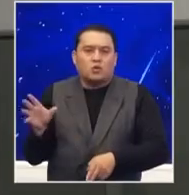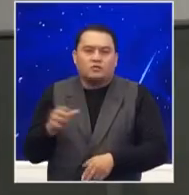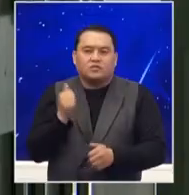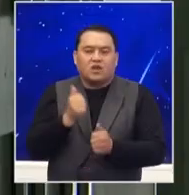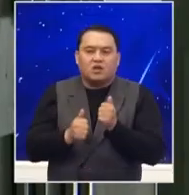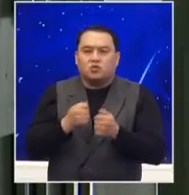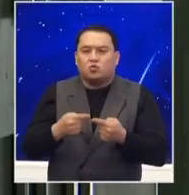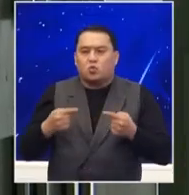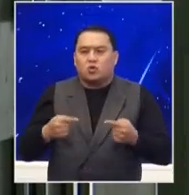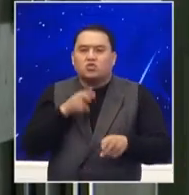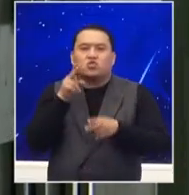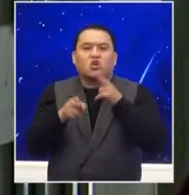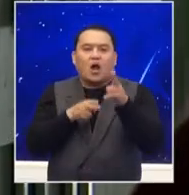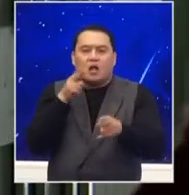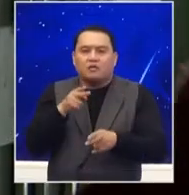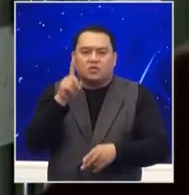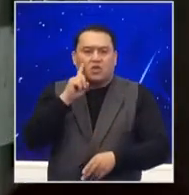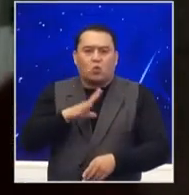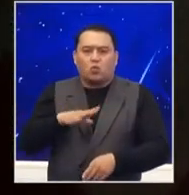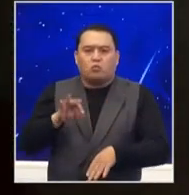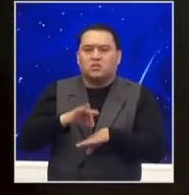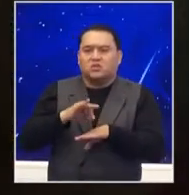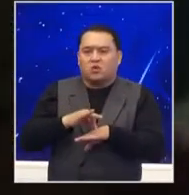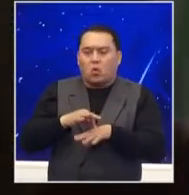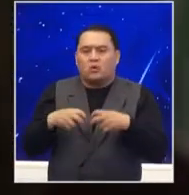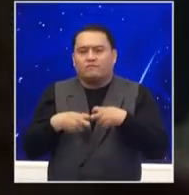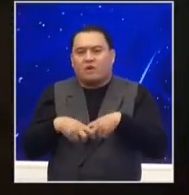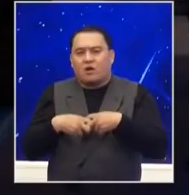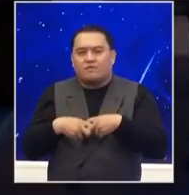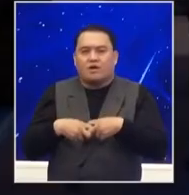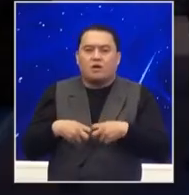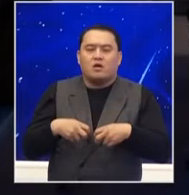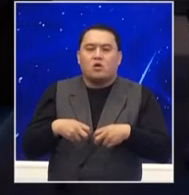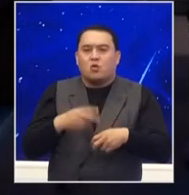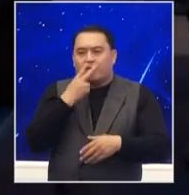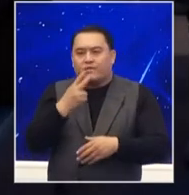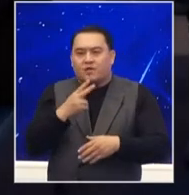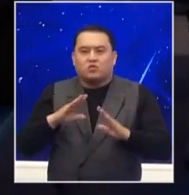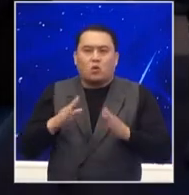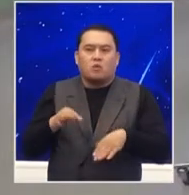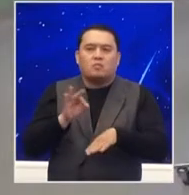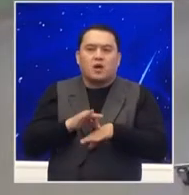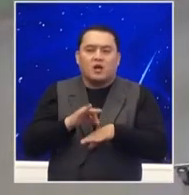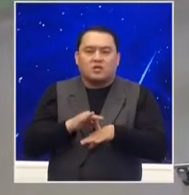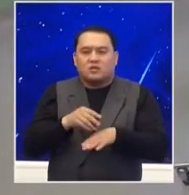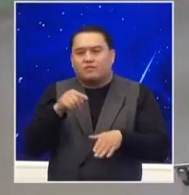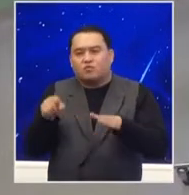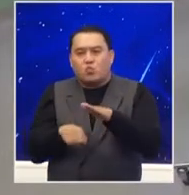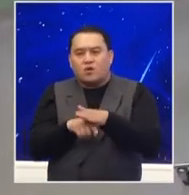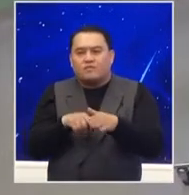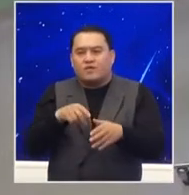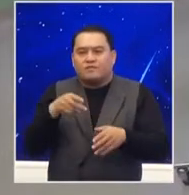чаще других приходят люди с жалобами на дискомфорт, боли в позвоночнике и в коленных суставах. Увидеть состояние больного колена изнутри с